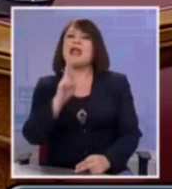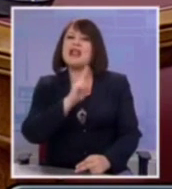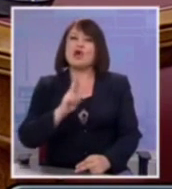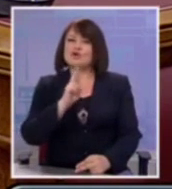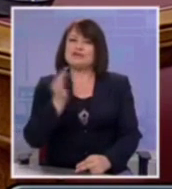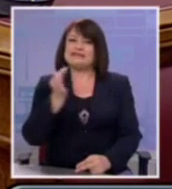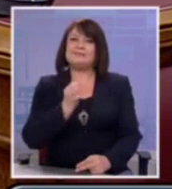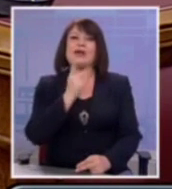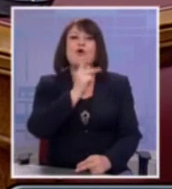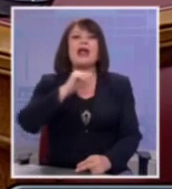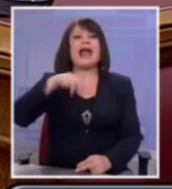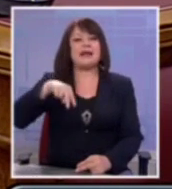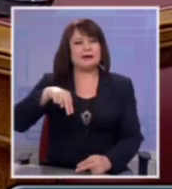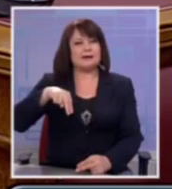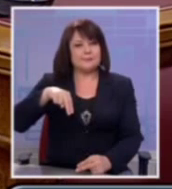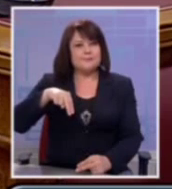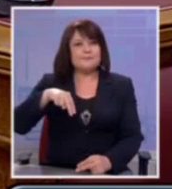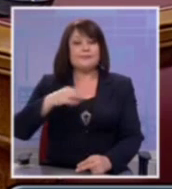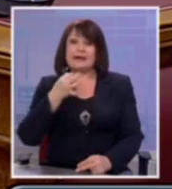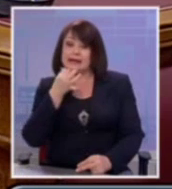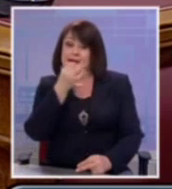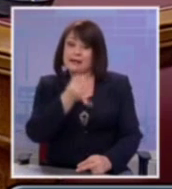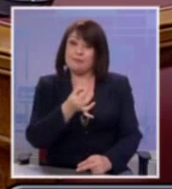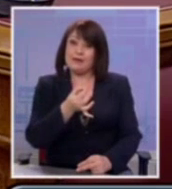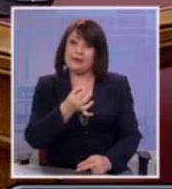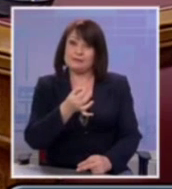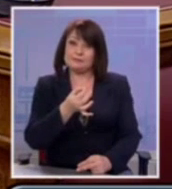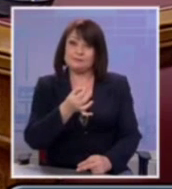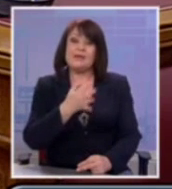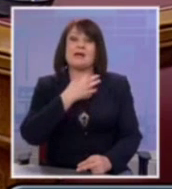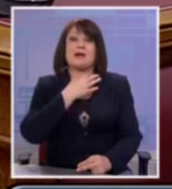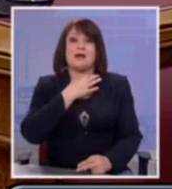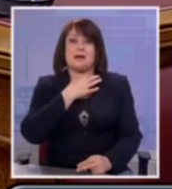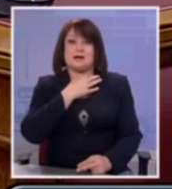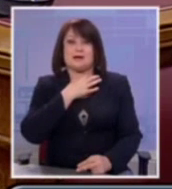ο Στρόους-Καν του τόνισε την ανάγκη να